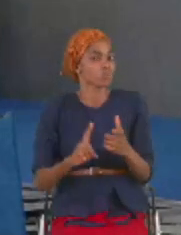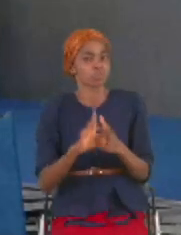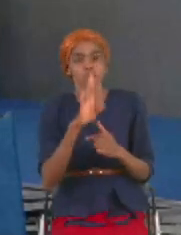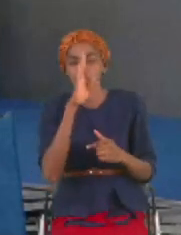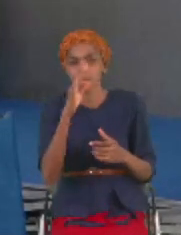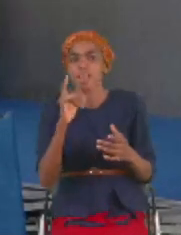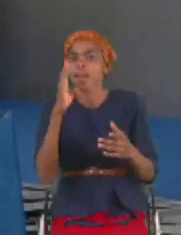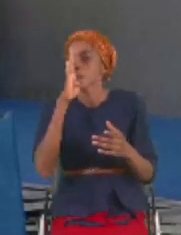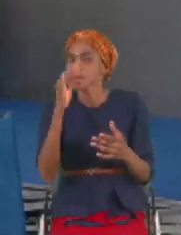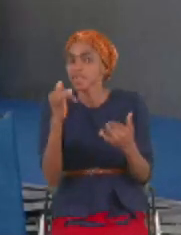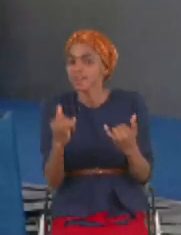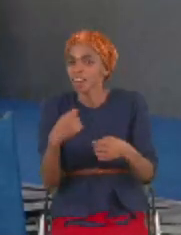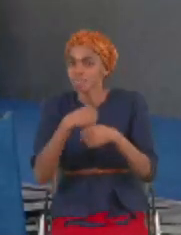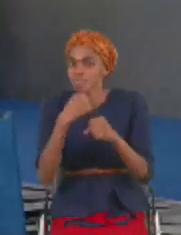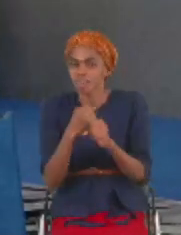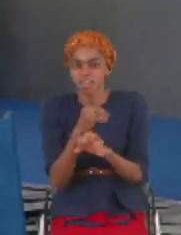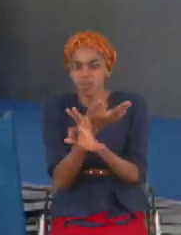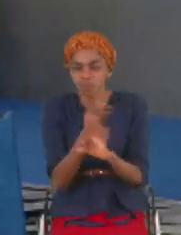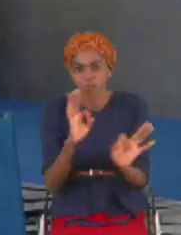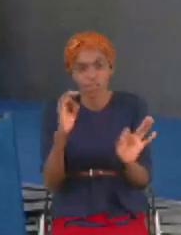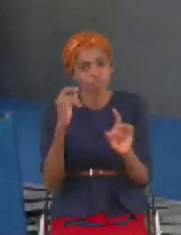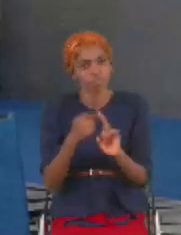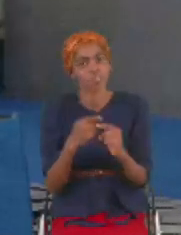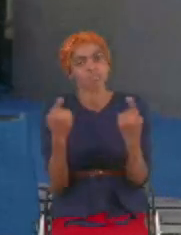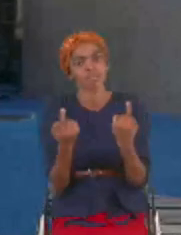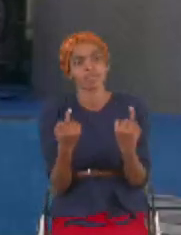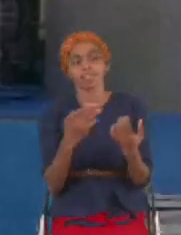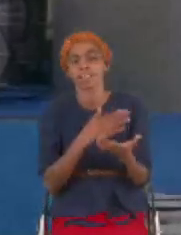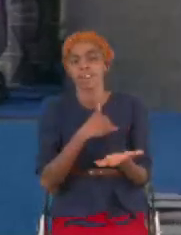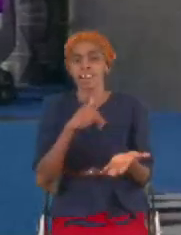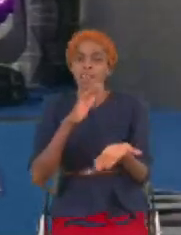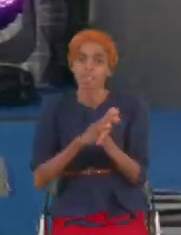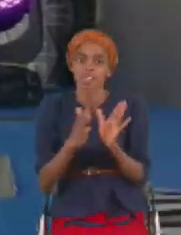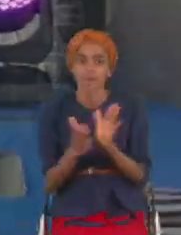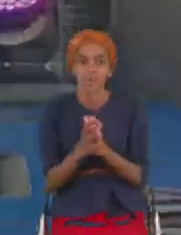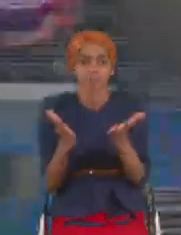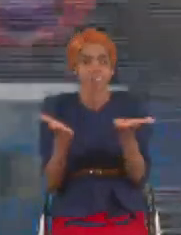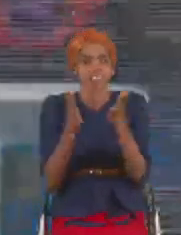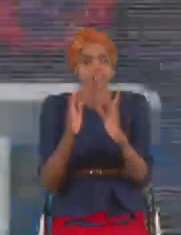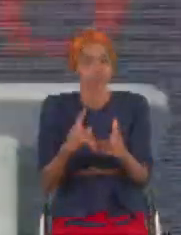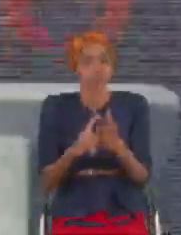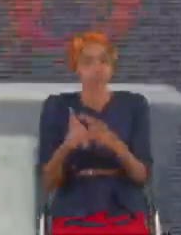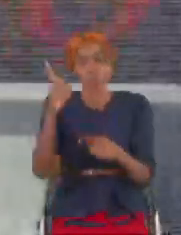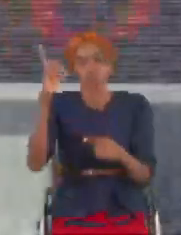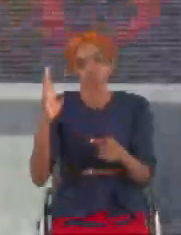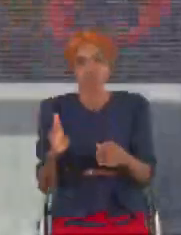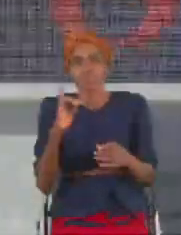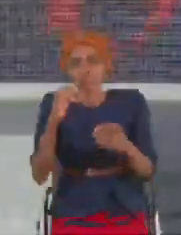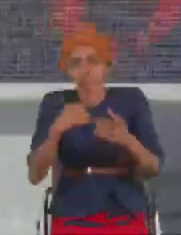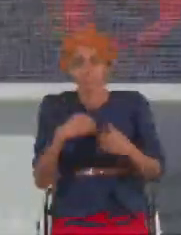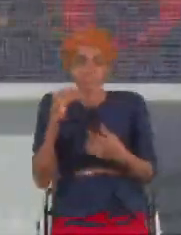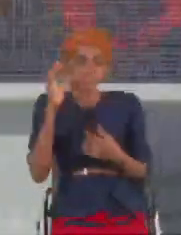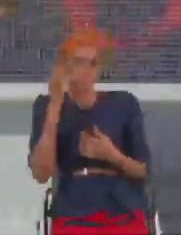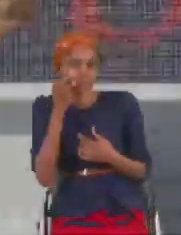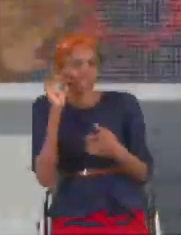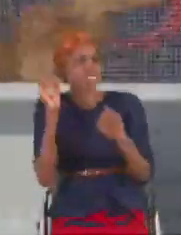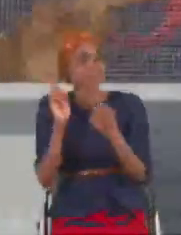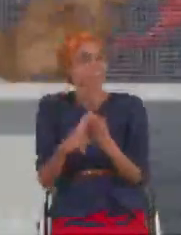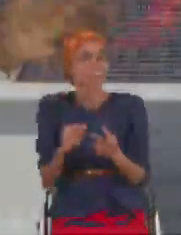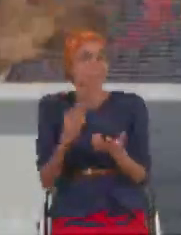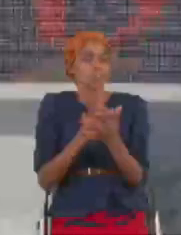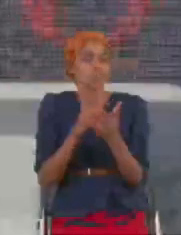étant maintenant affranchi du péché est devenu esclave de dieu vous avez peur oui la scène